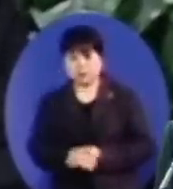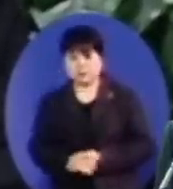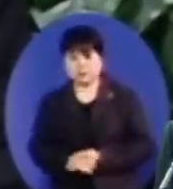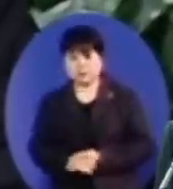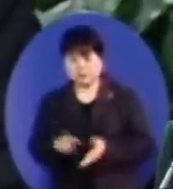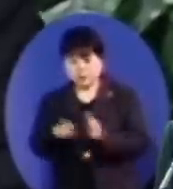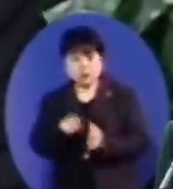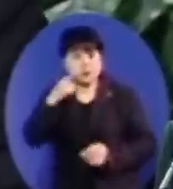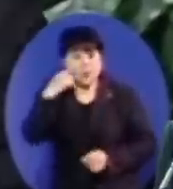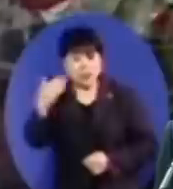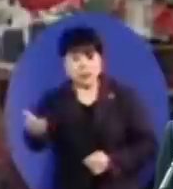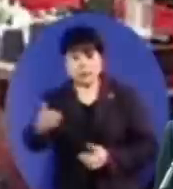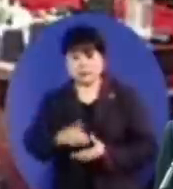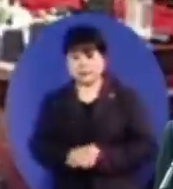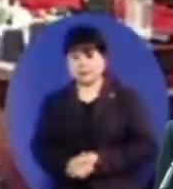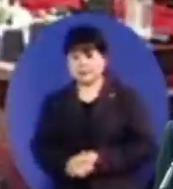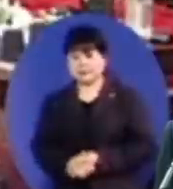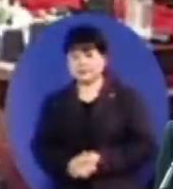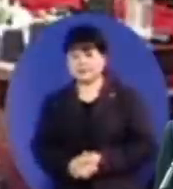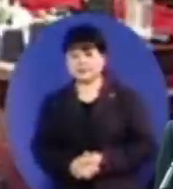믿느냐?